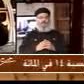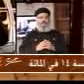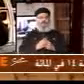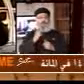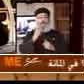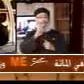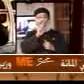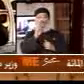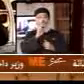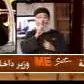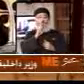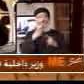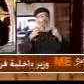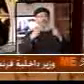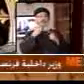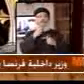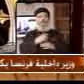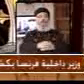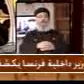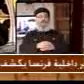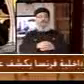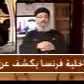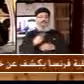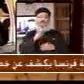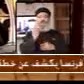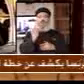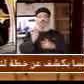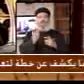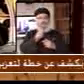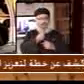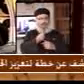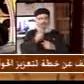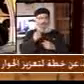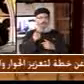عندك قد إيه؟ تقولي عندي في إيه؟ في الفلوس؟